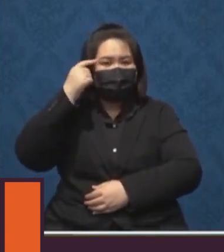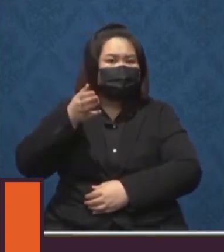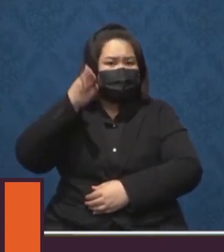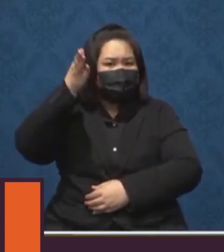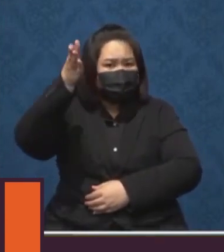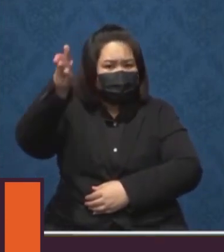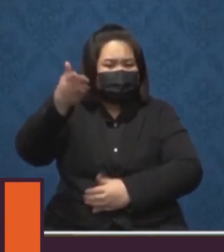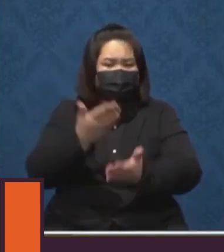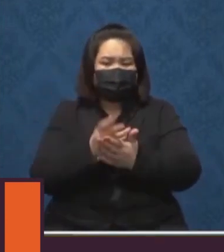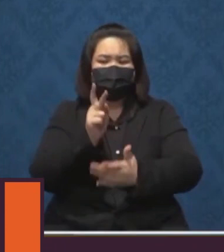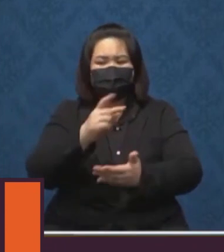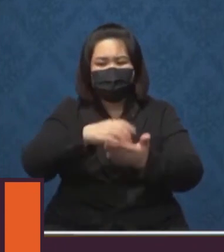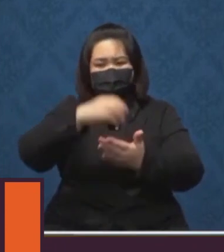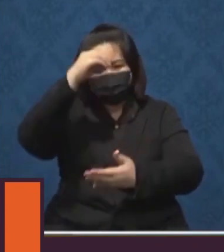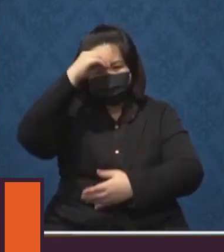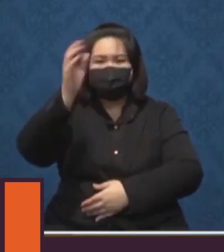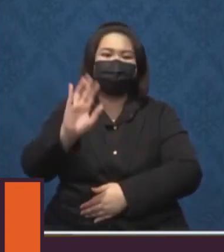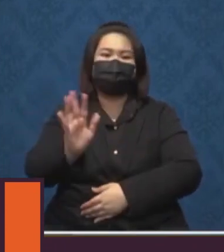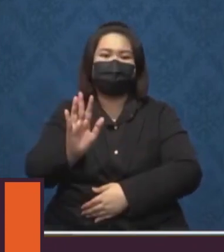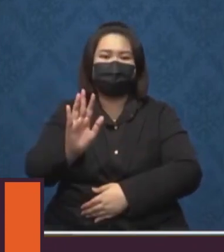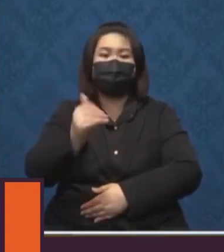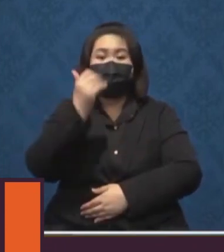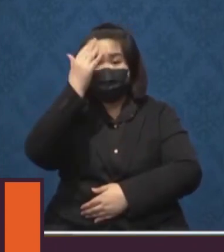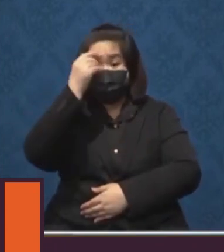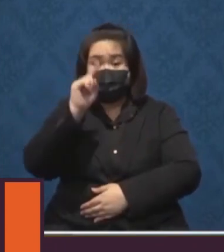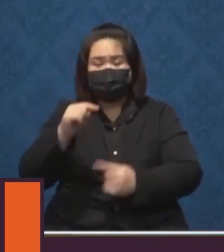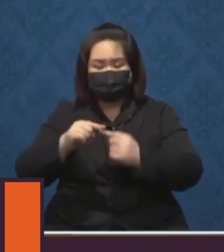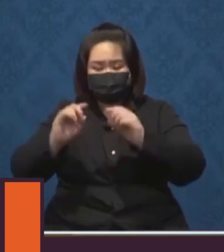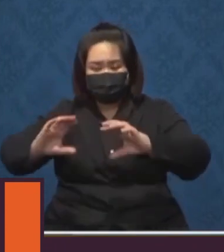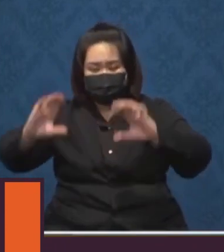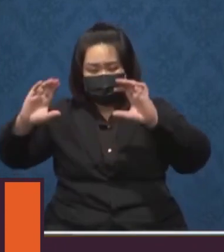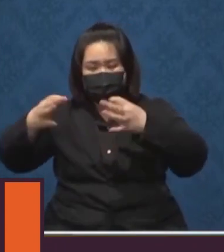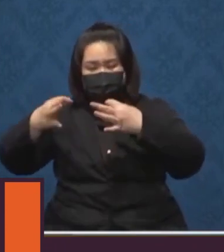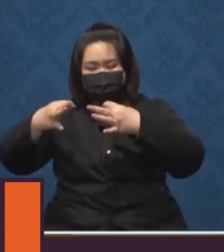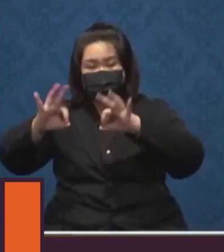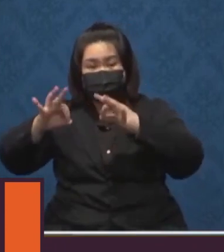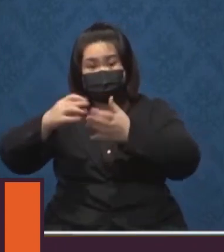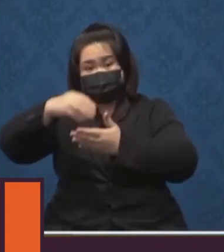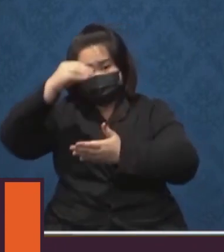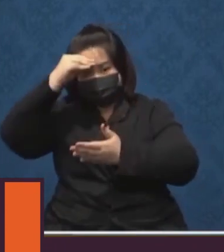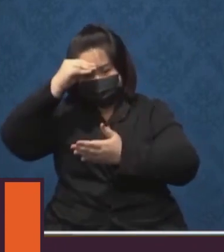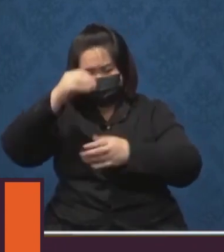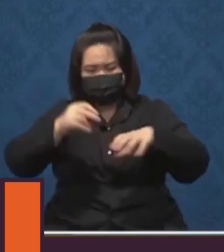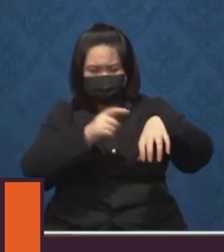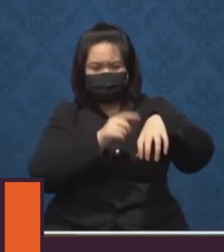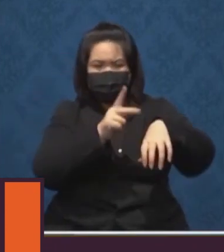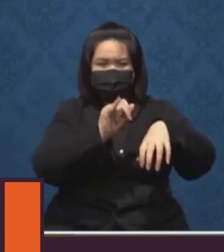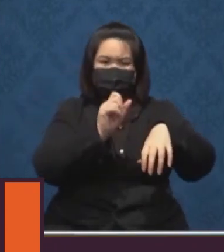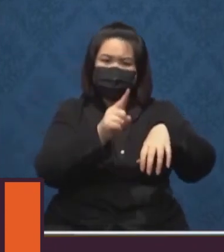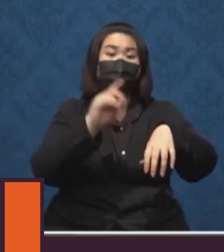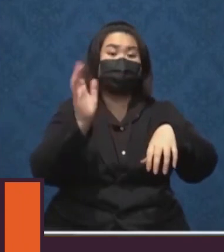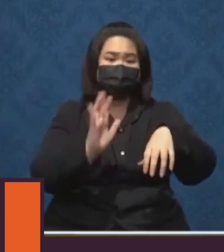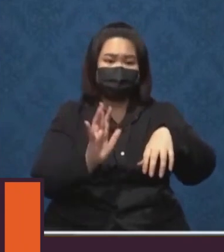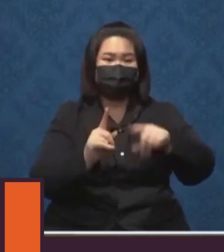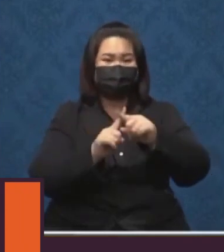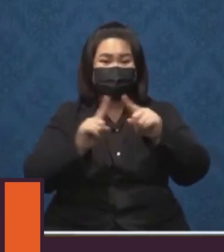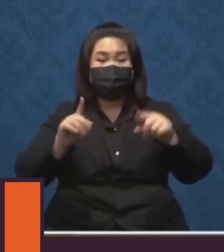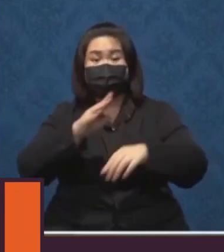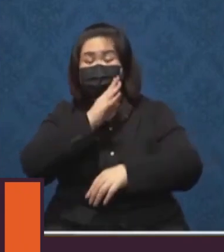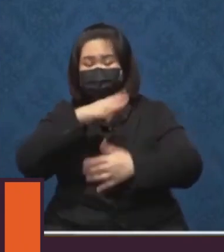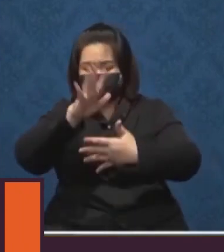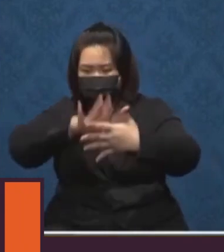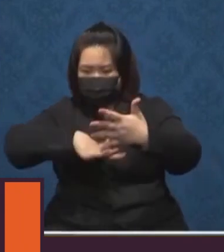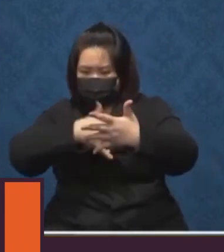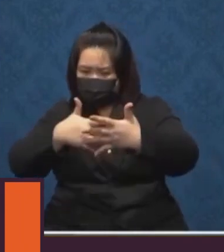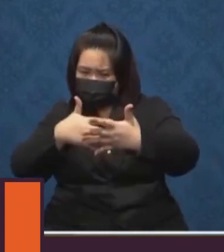ะต้องมากู้เงินเพื่อไปใช้เรียนหนังสืออีกแล้วกองทุนกู้ยืมเพื่อการศึกษาอาจจะไม่จำเป็นอีกต่อไปแต่หากเราไม่วางกลไ